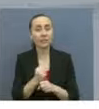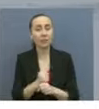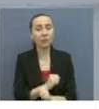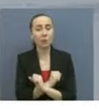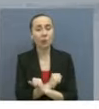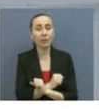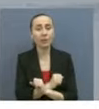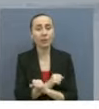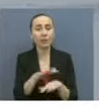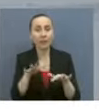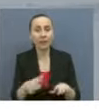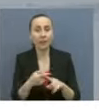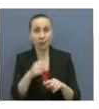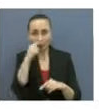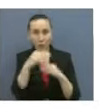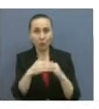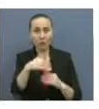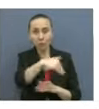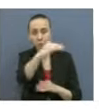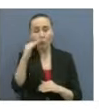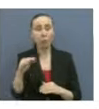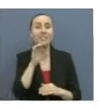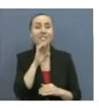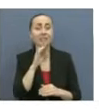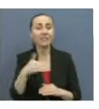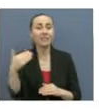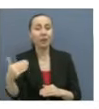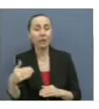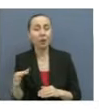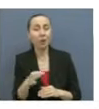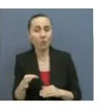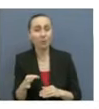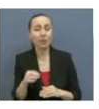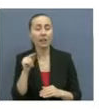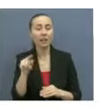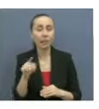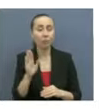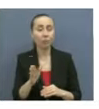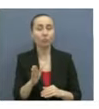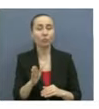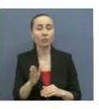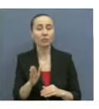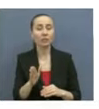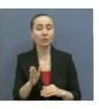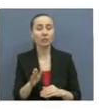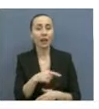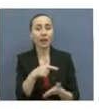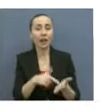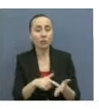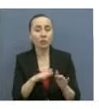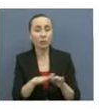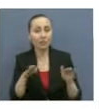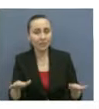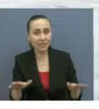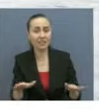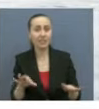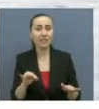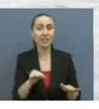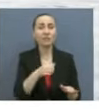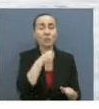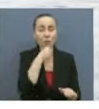около сопки, с северной стороны озера, где будут расположены городской детский и взрослый